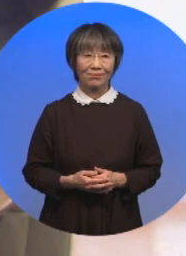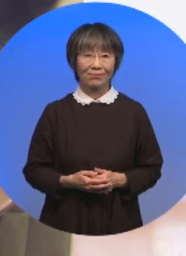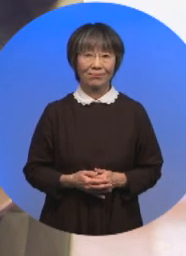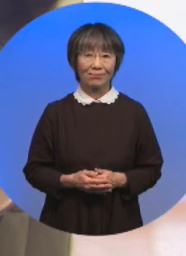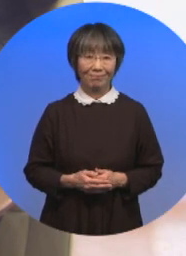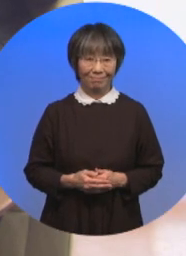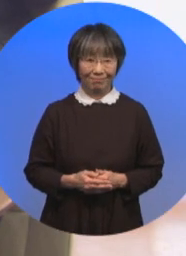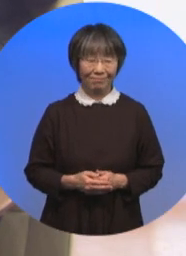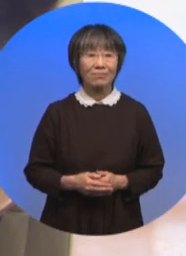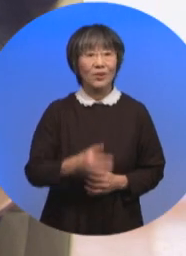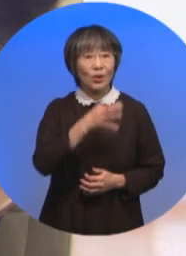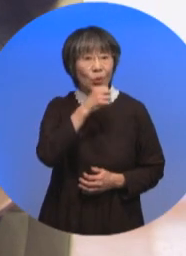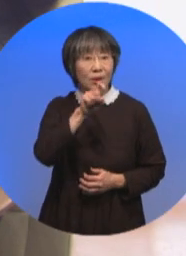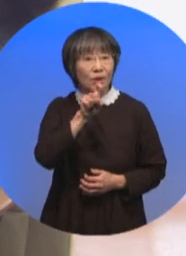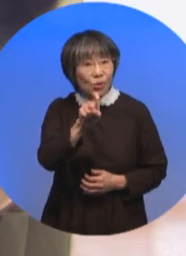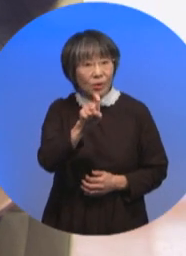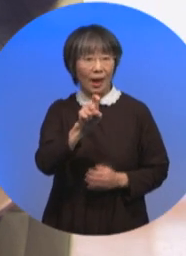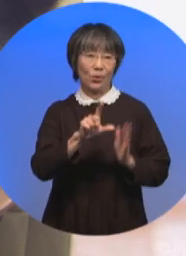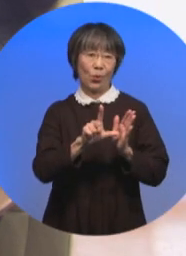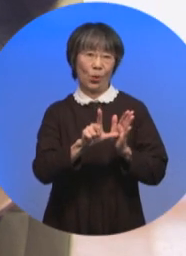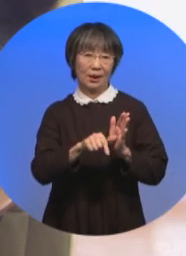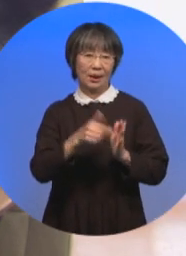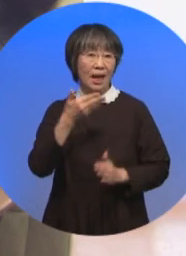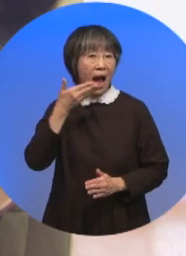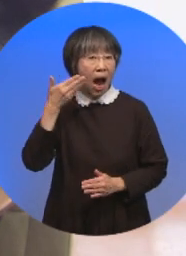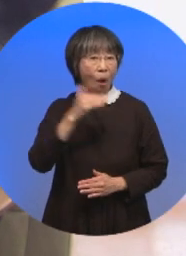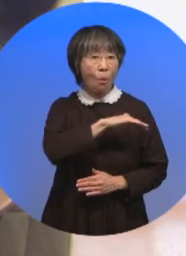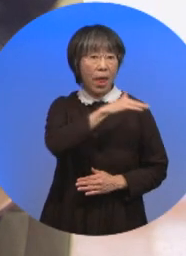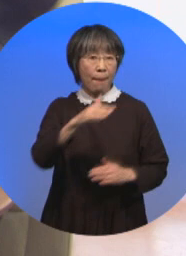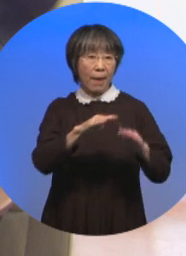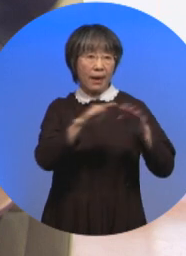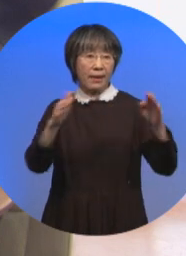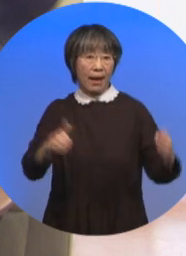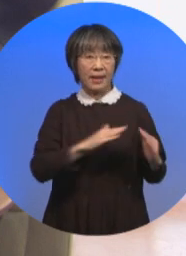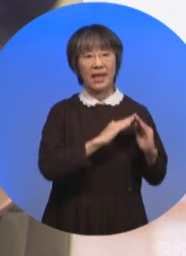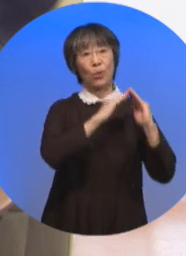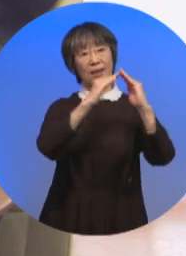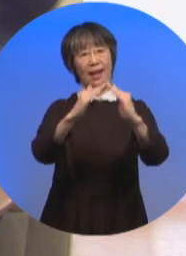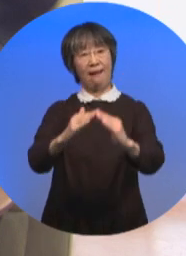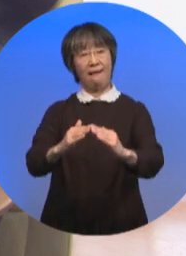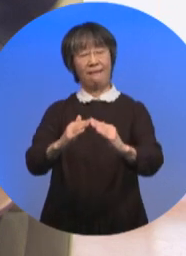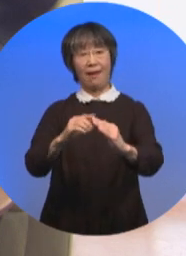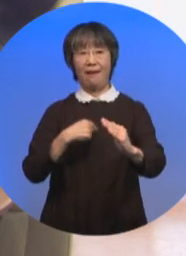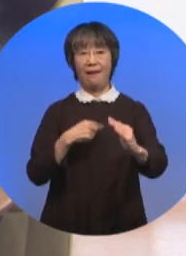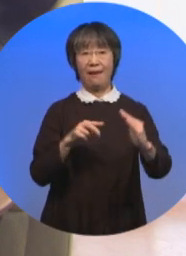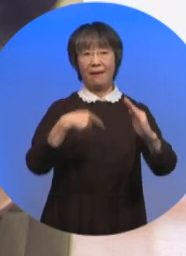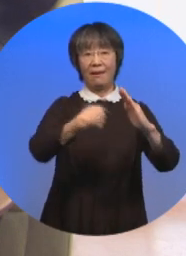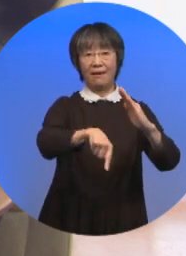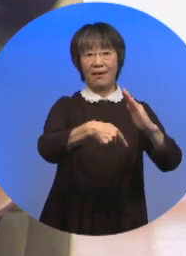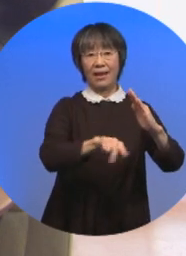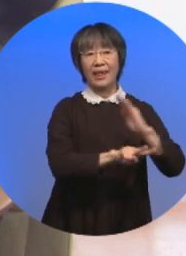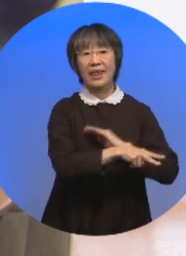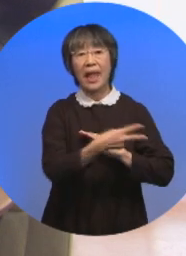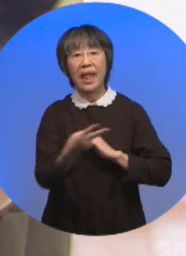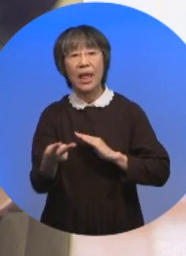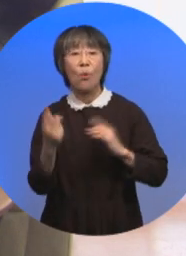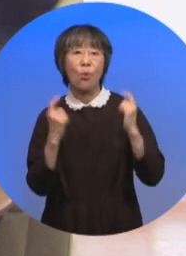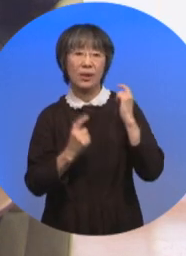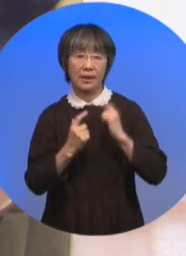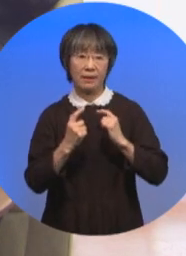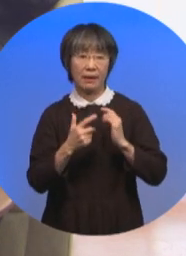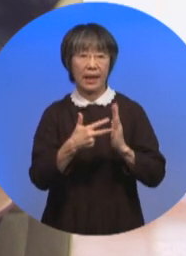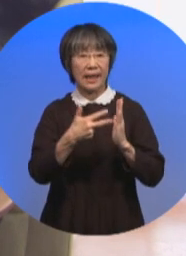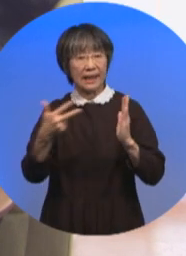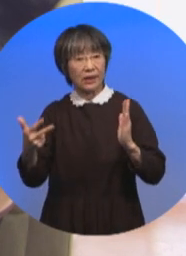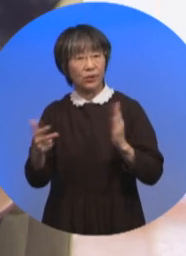10歳の時に青山に引っ越して、で転校生として紹介されて、はい、また1週間も経った時に音楽